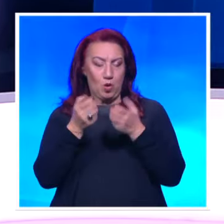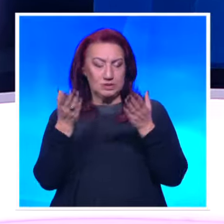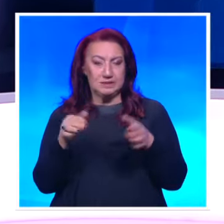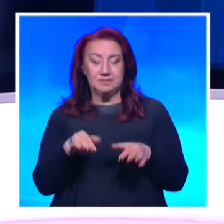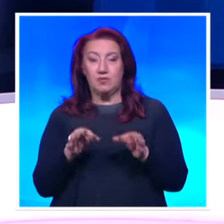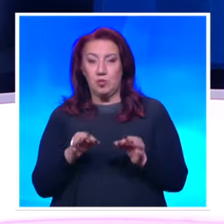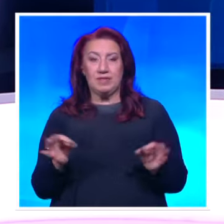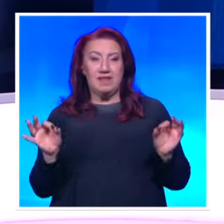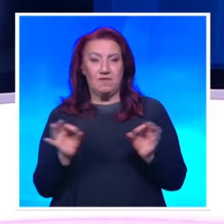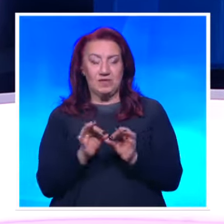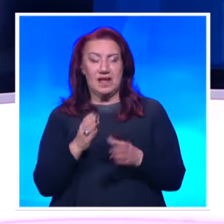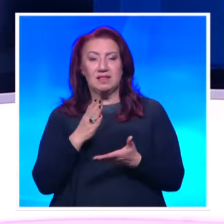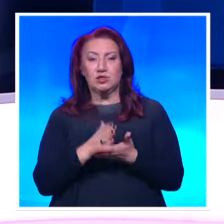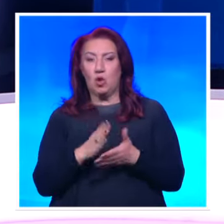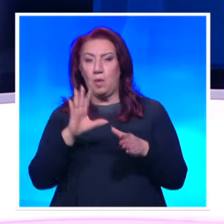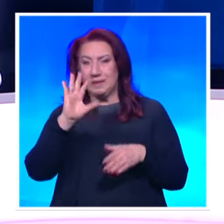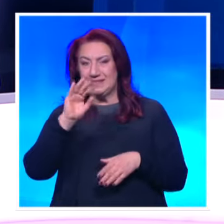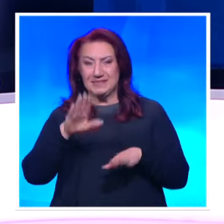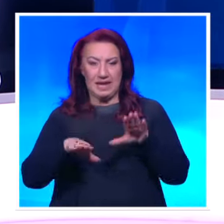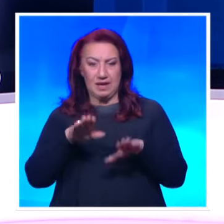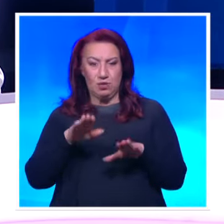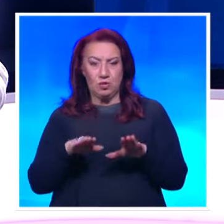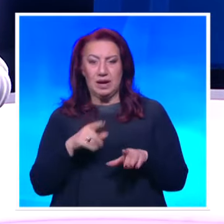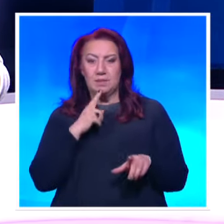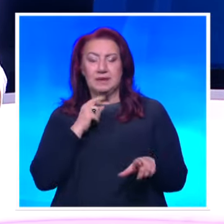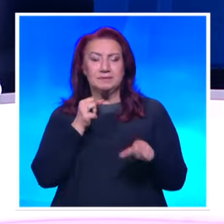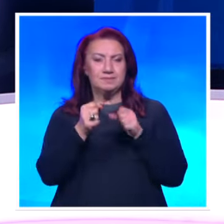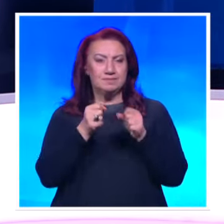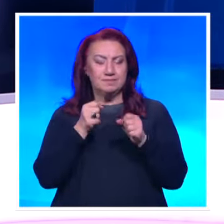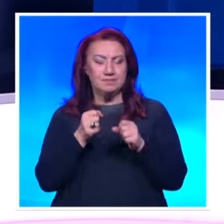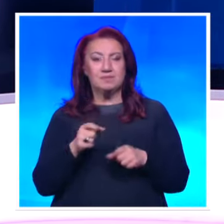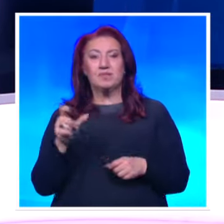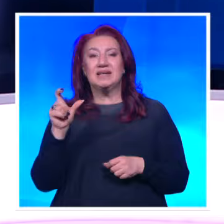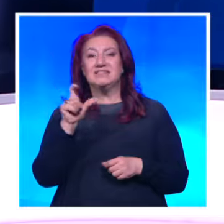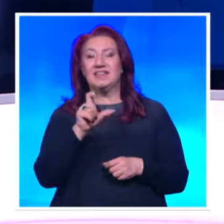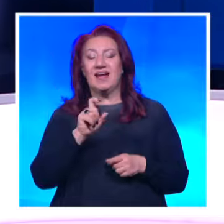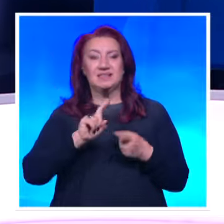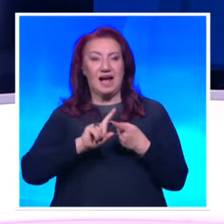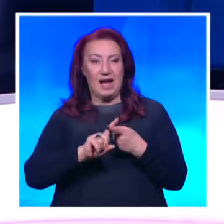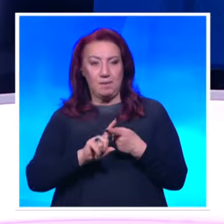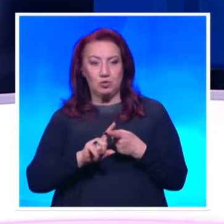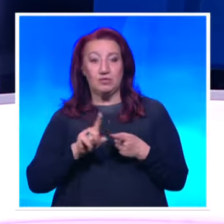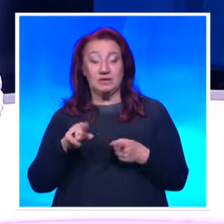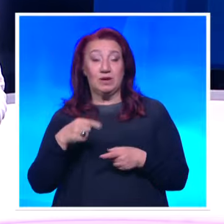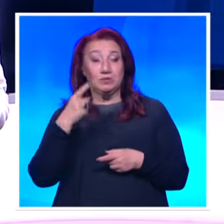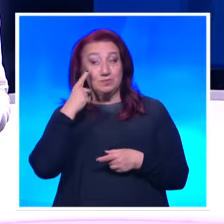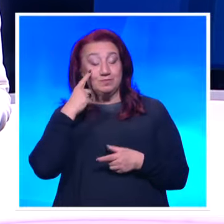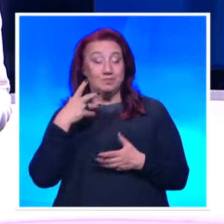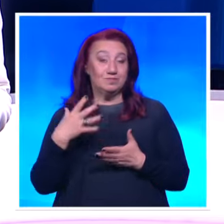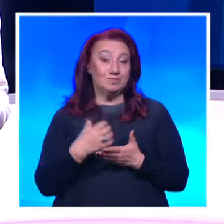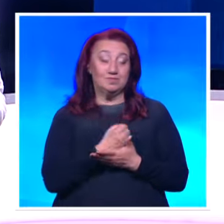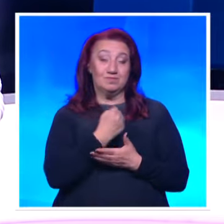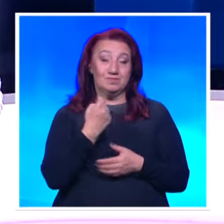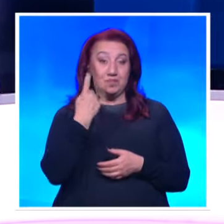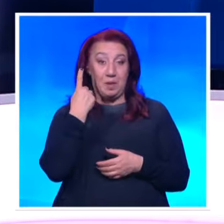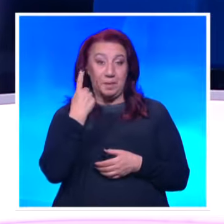финала в категория до 50 кг се боксира и Светлана Каменова, която атакува първата си титла